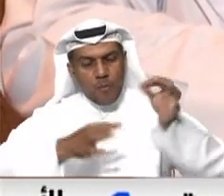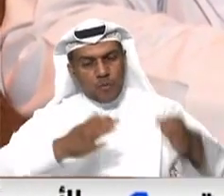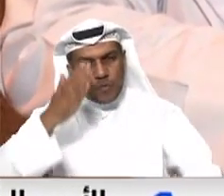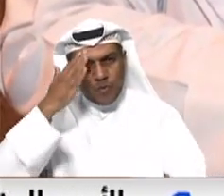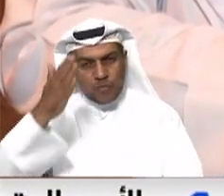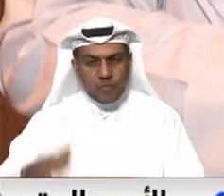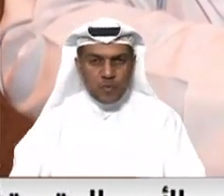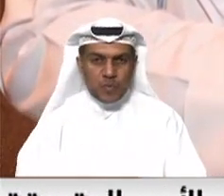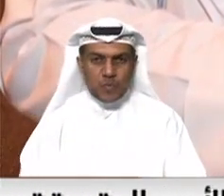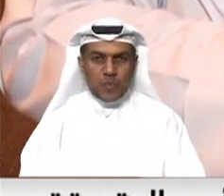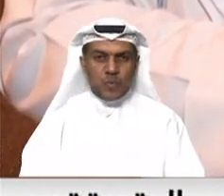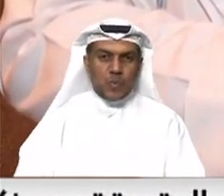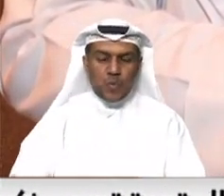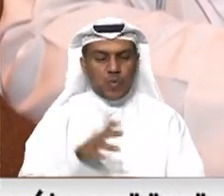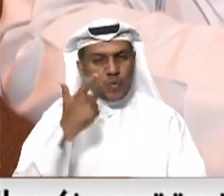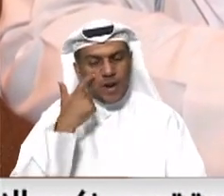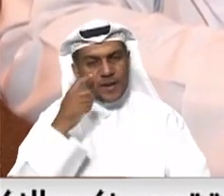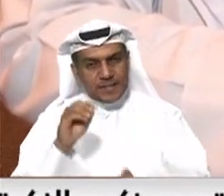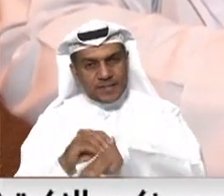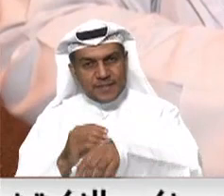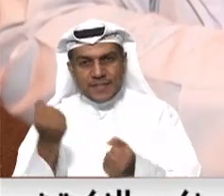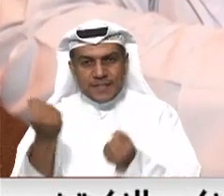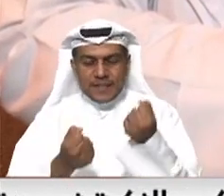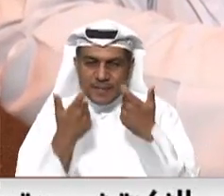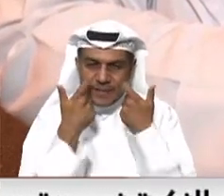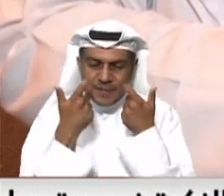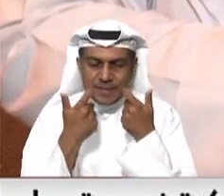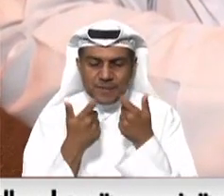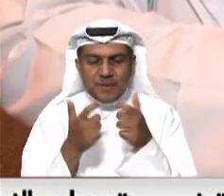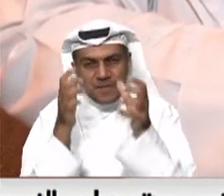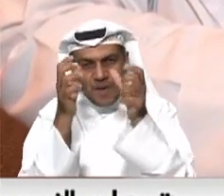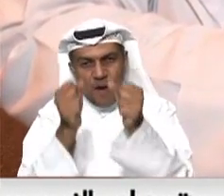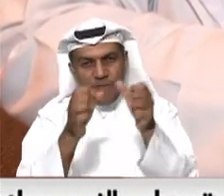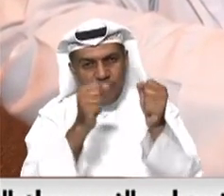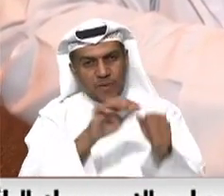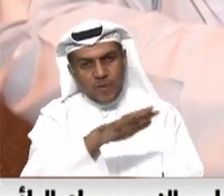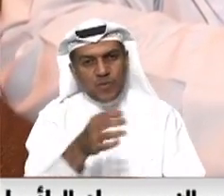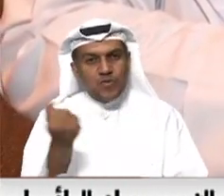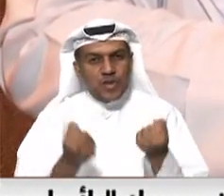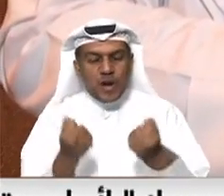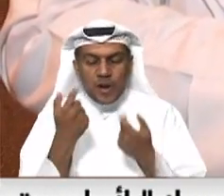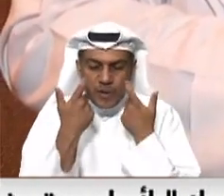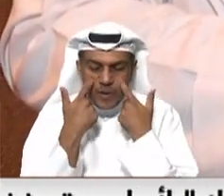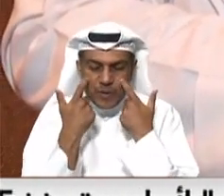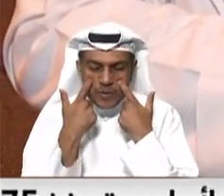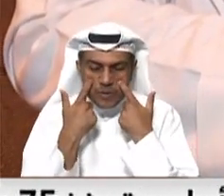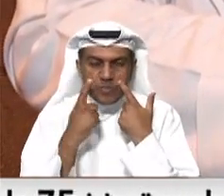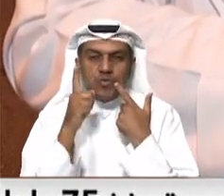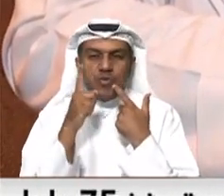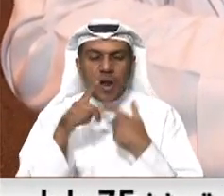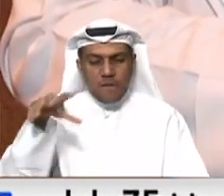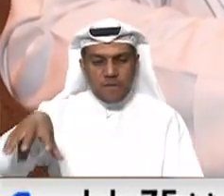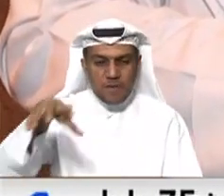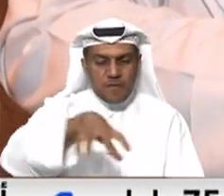أيضا، من مرتادي الطرق الانتباه لفرق وزارة الأشغال المتواجدة حاليا في عدة مواقع في